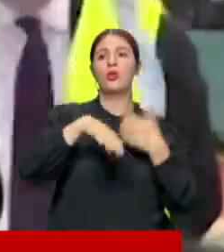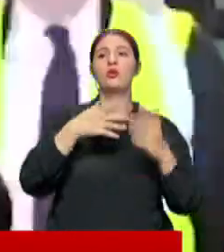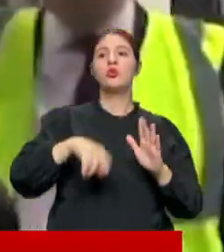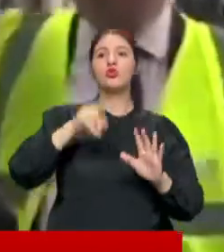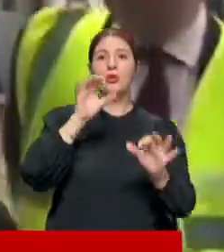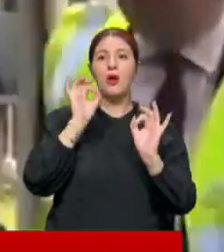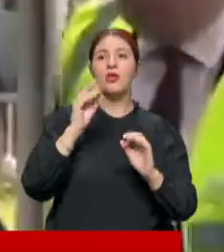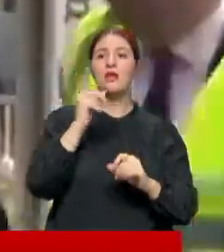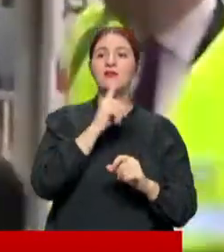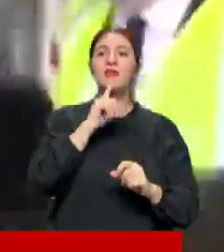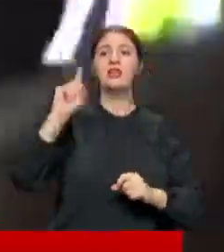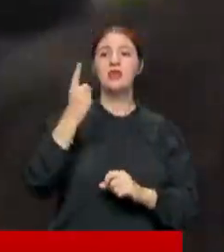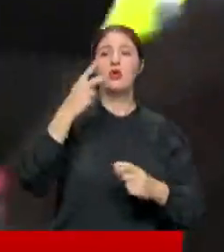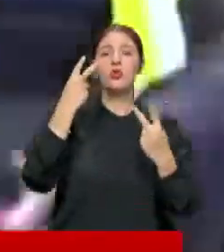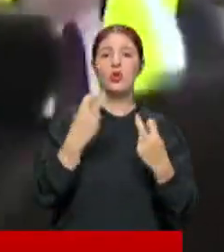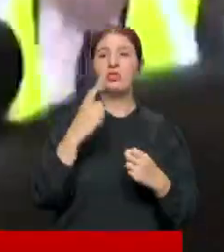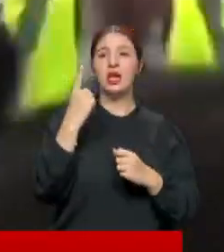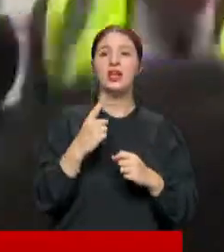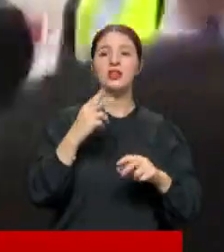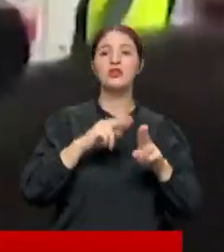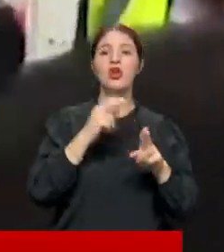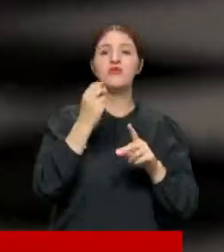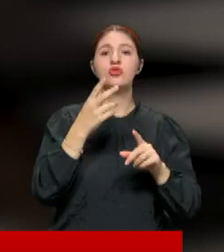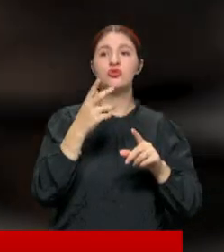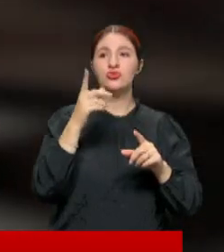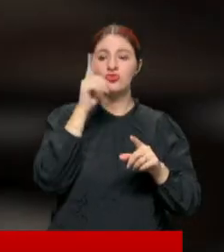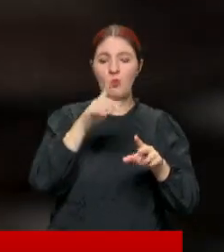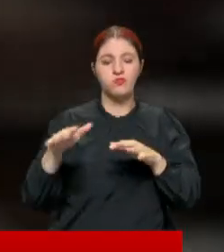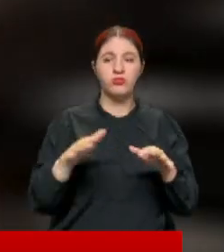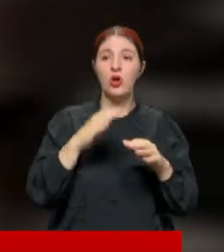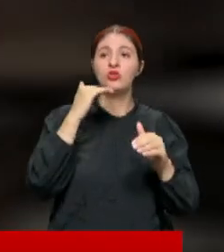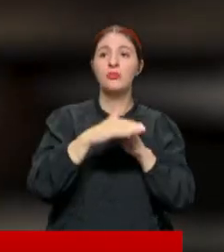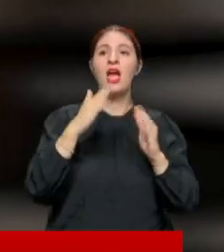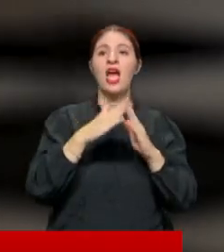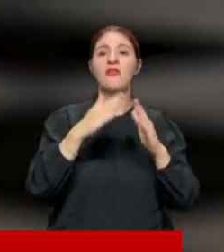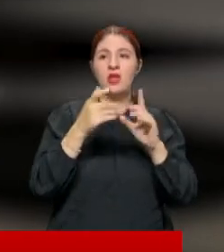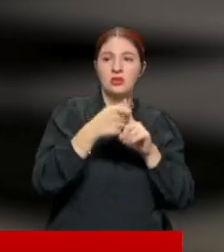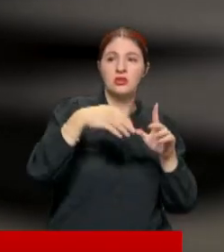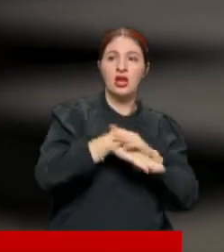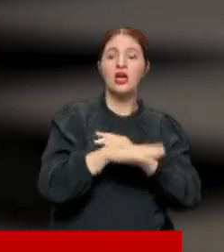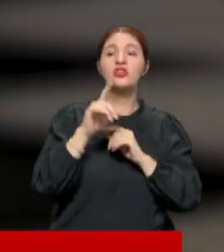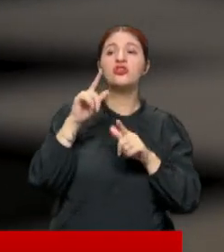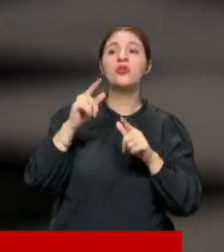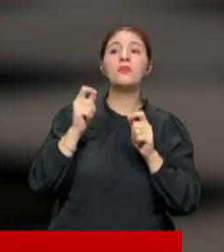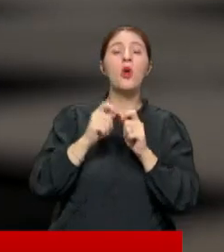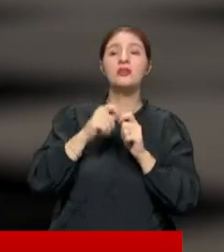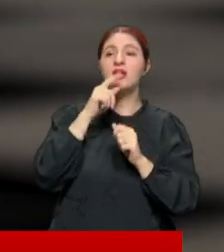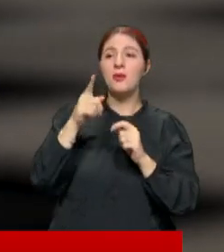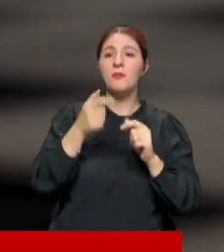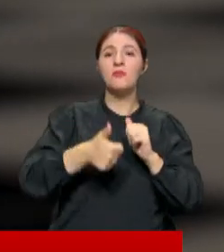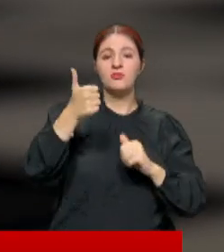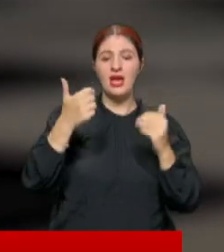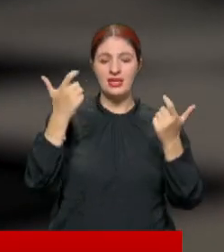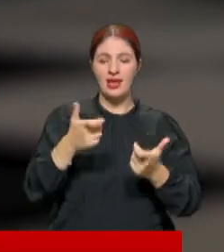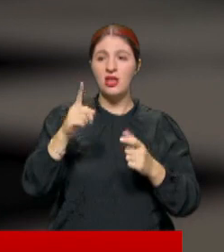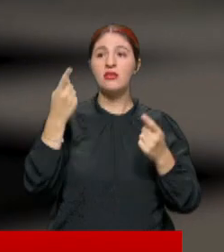düşmeyen İngiliz liderin koltuğu ilk kez koronavirüs pandemisiyle sarsıldı. Halk evde karantinadayken Johnson'ın başbakanlık konutunda